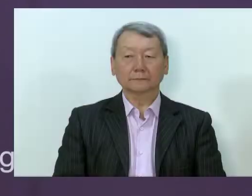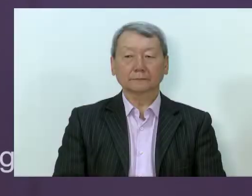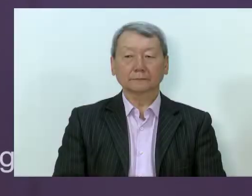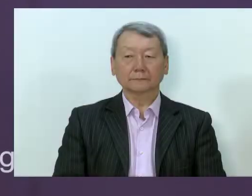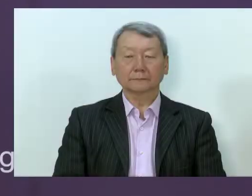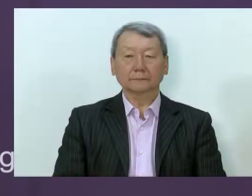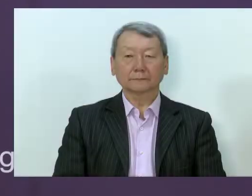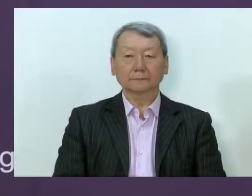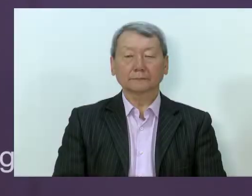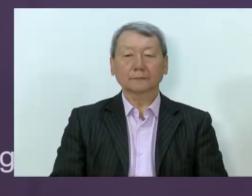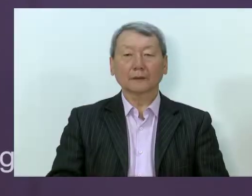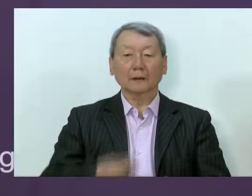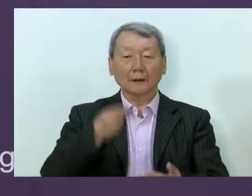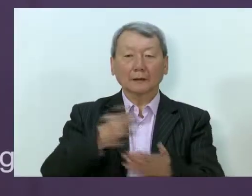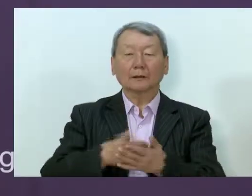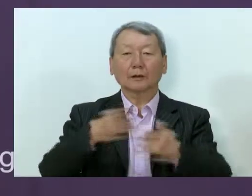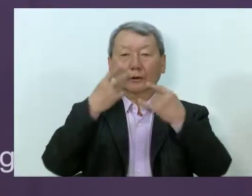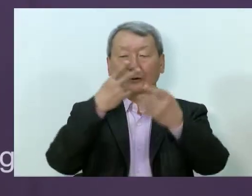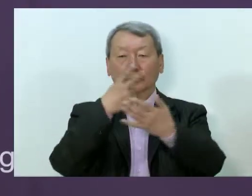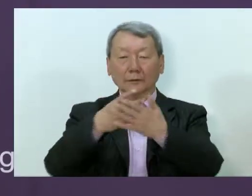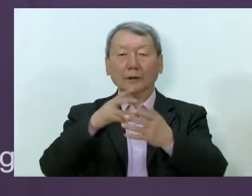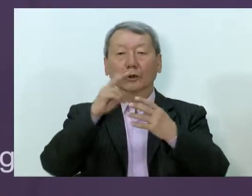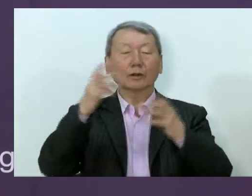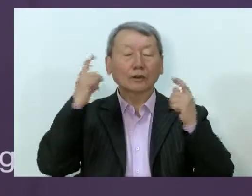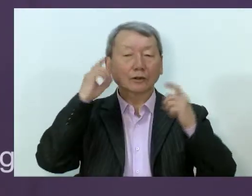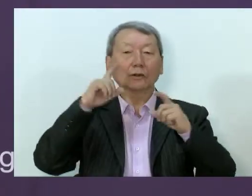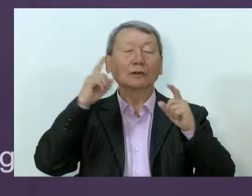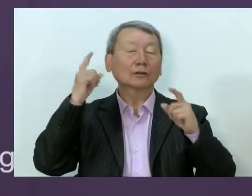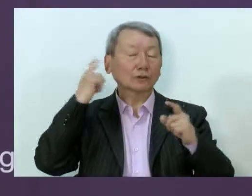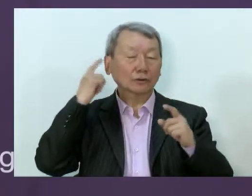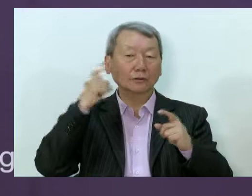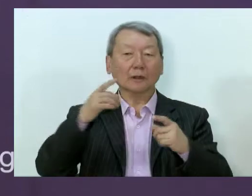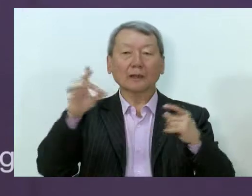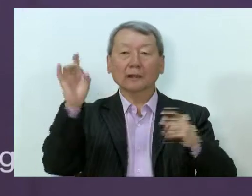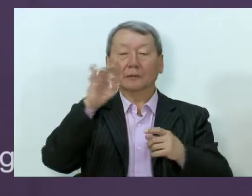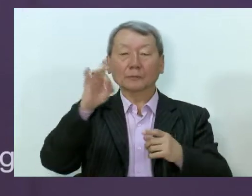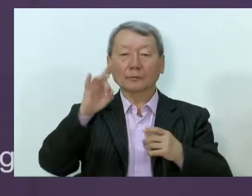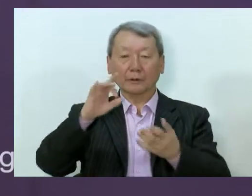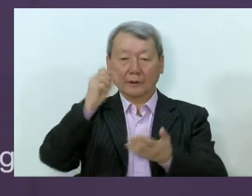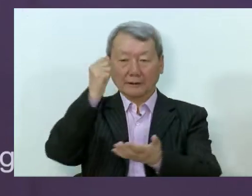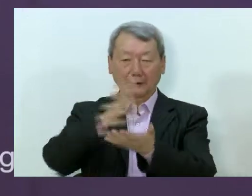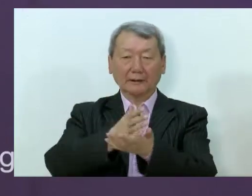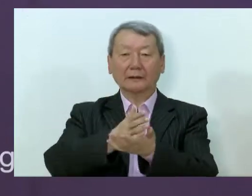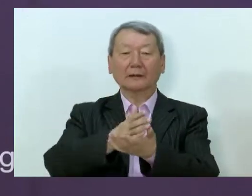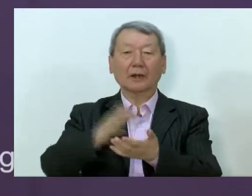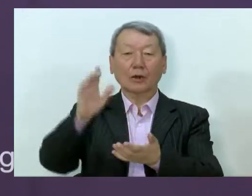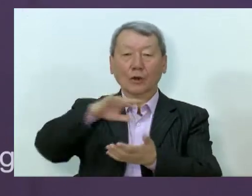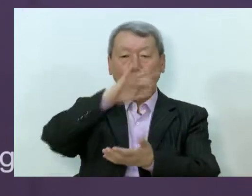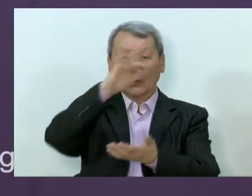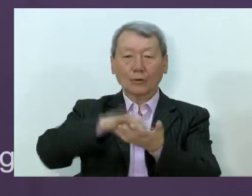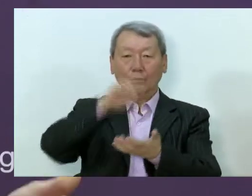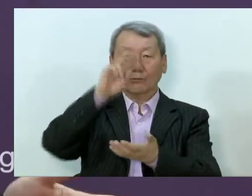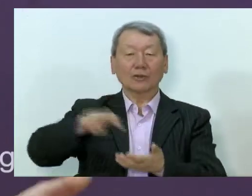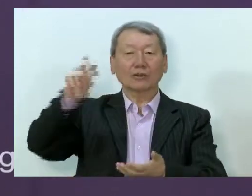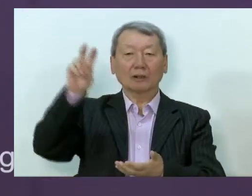рон за руль но тут или говорю чиллер радио в армандо рф республиках стопам про спор города бишкек